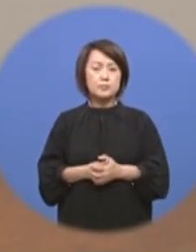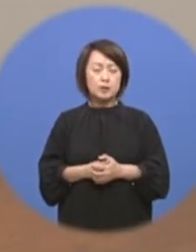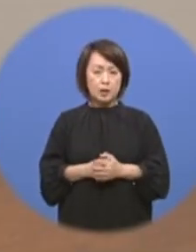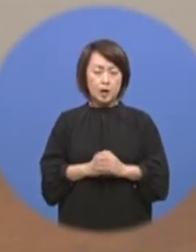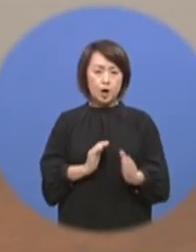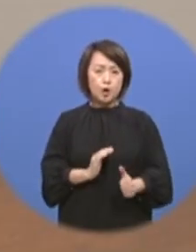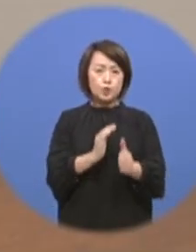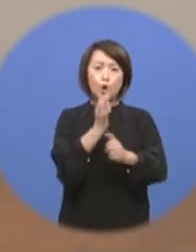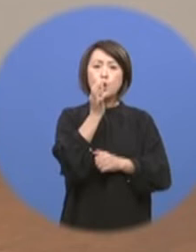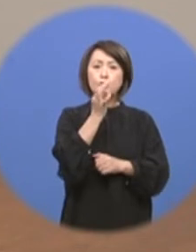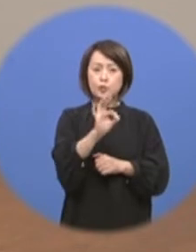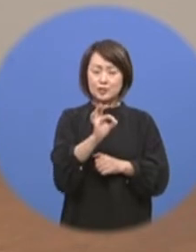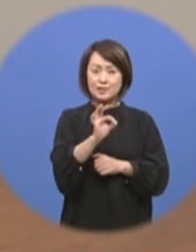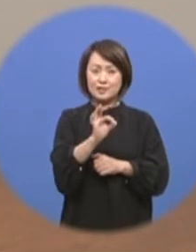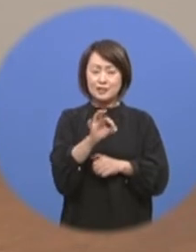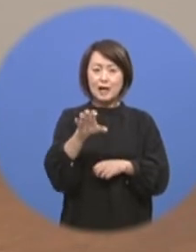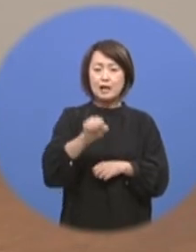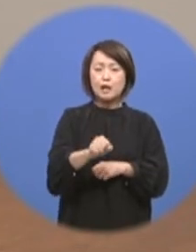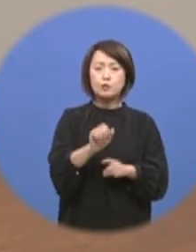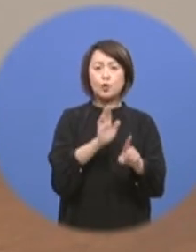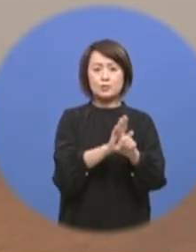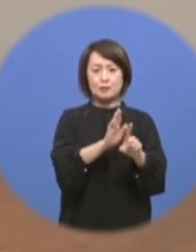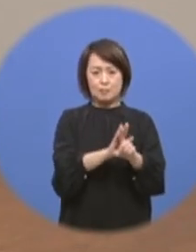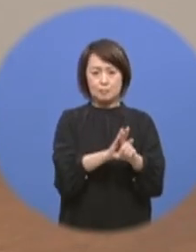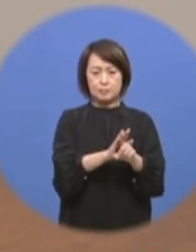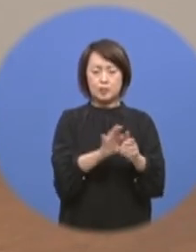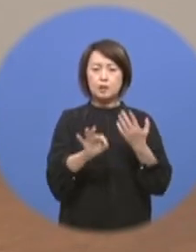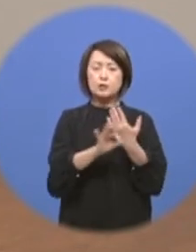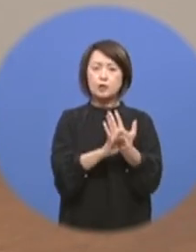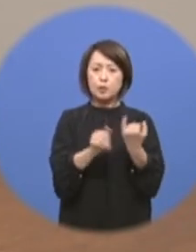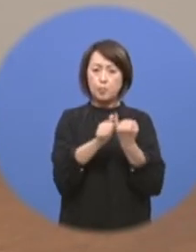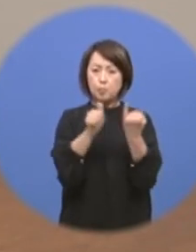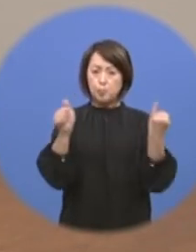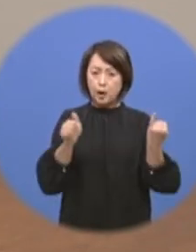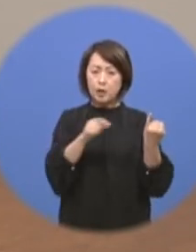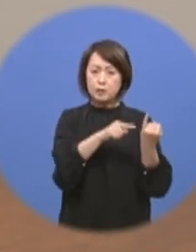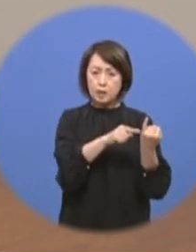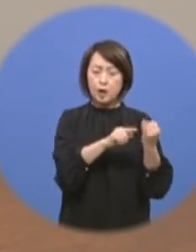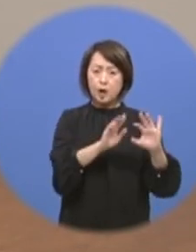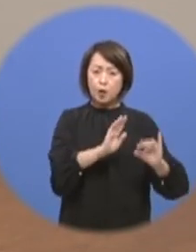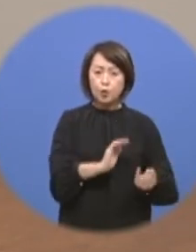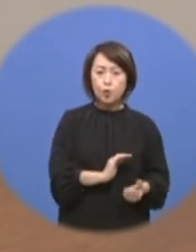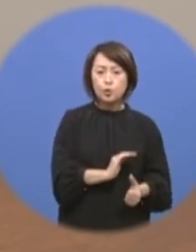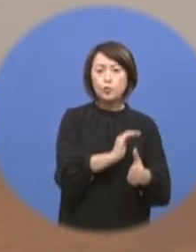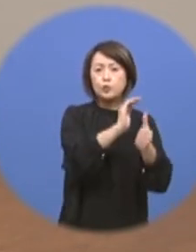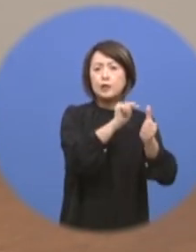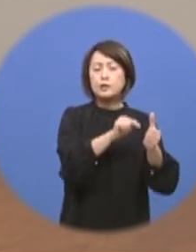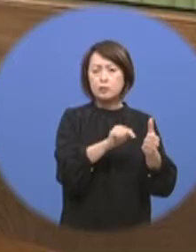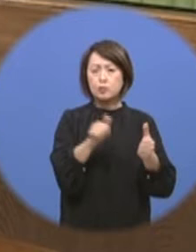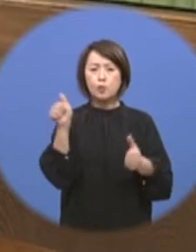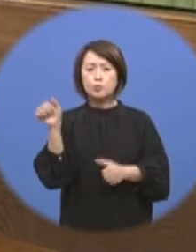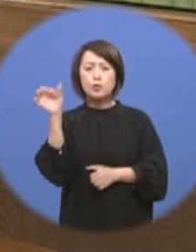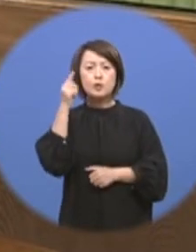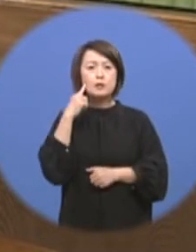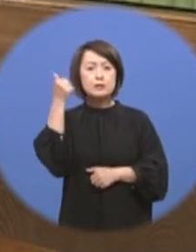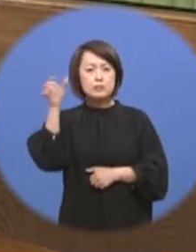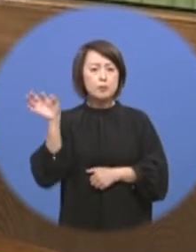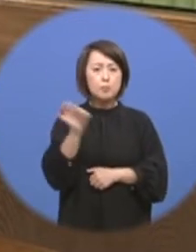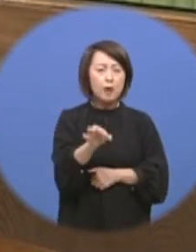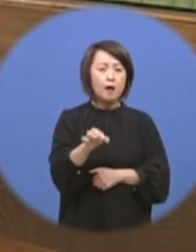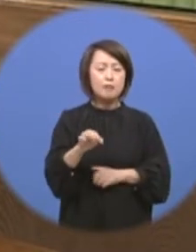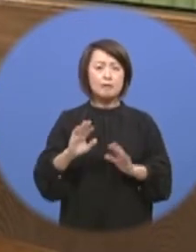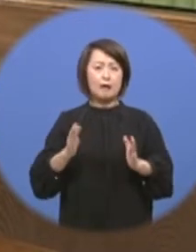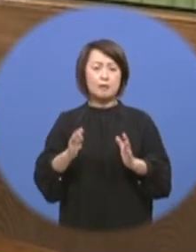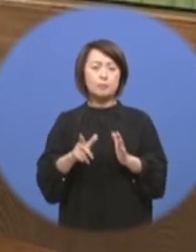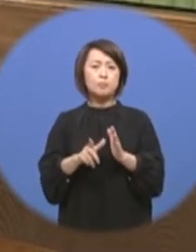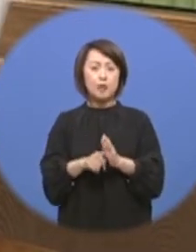とこれは女性の方がを養育しているのに男性の方が faq が花はないというのがありますそういうとき